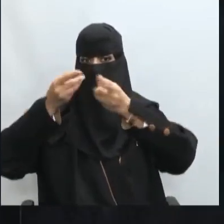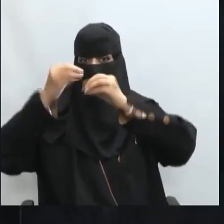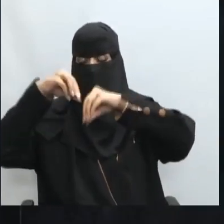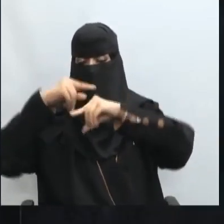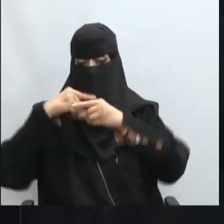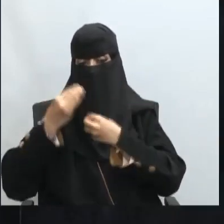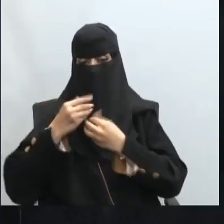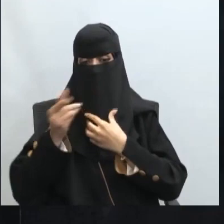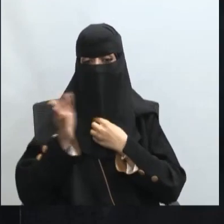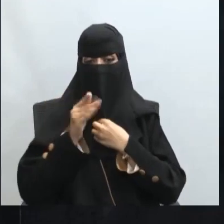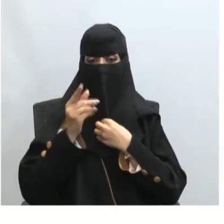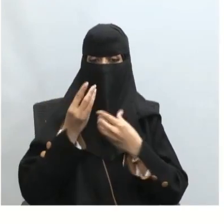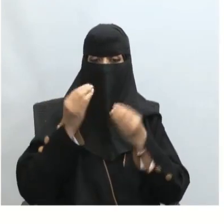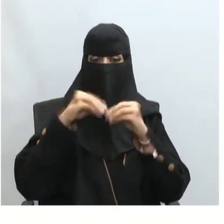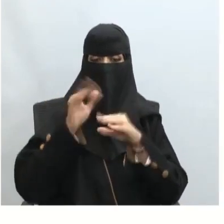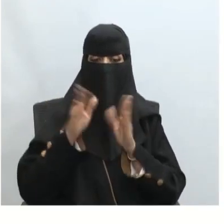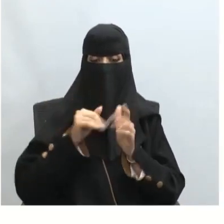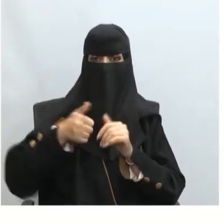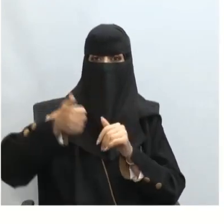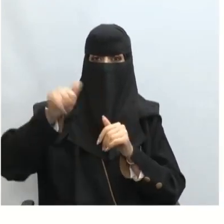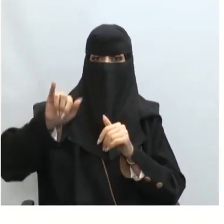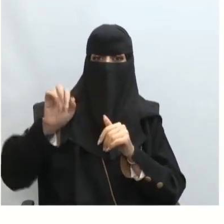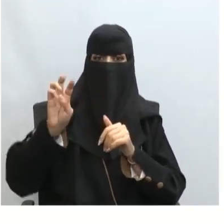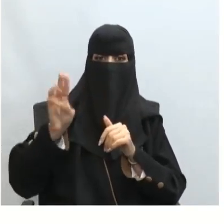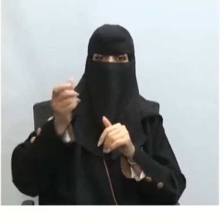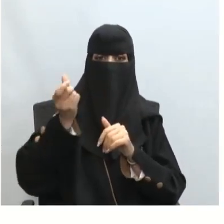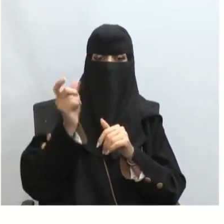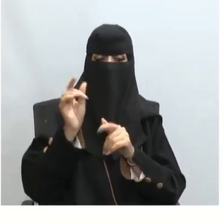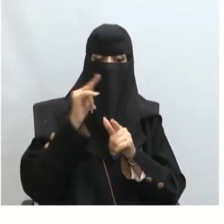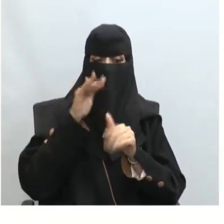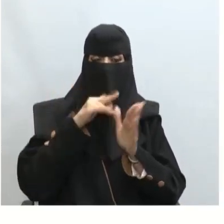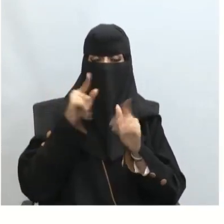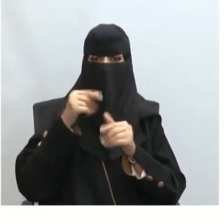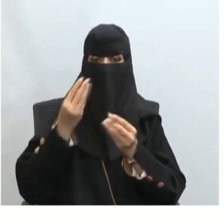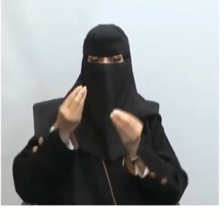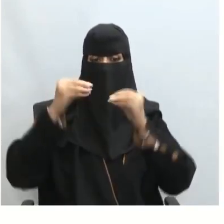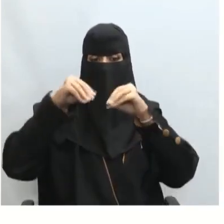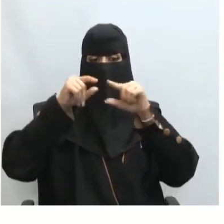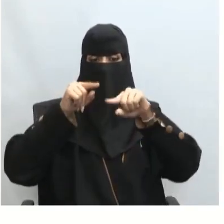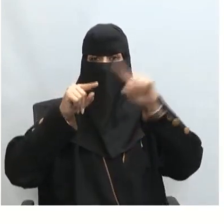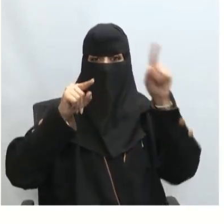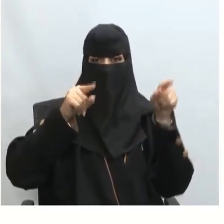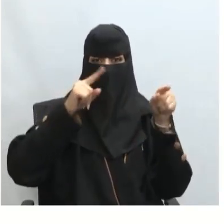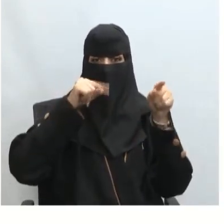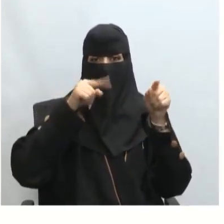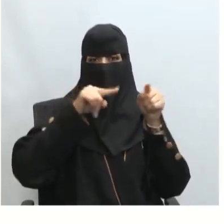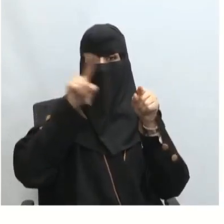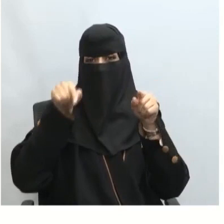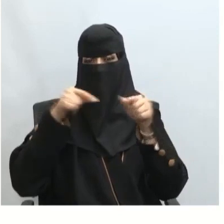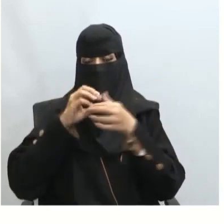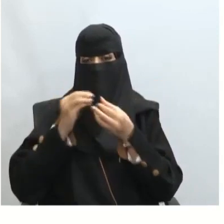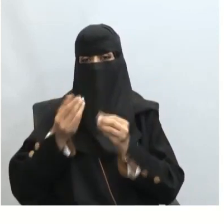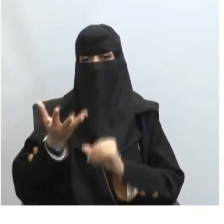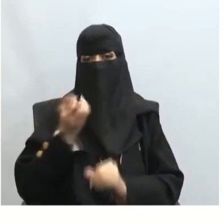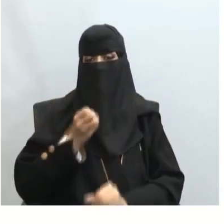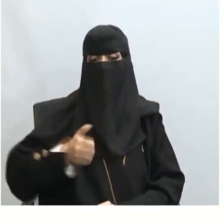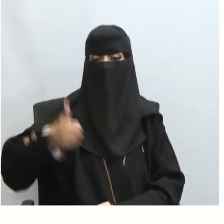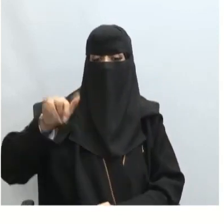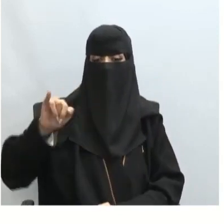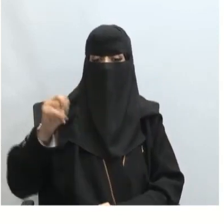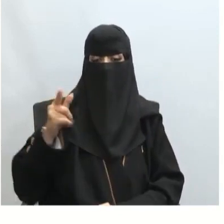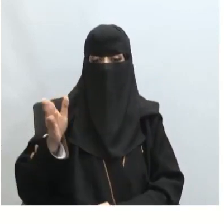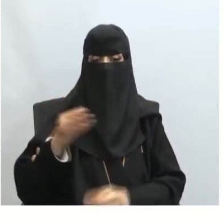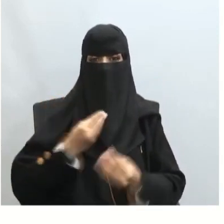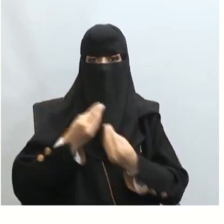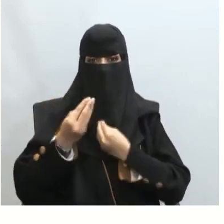اذا تفاعل اضافه احسنتم سيعطيني ايثان اذا سيضاف الهيدروجين على الرابطه الثنائيه سيعطيني